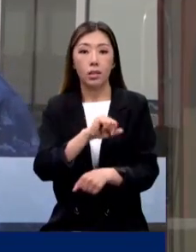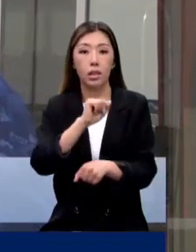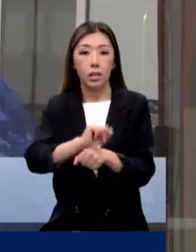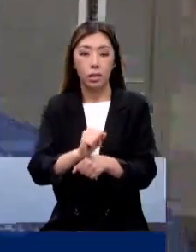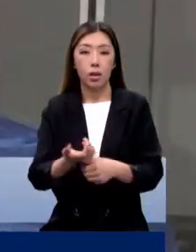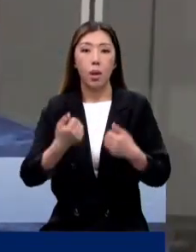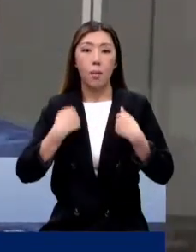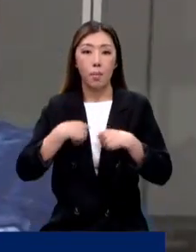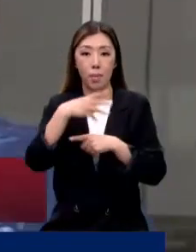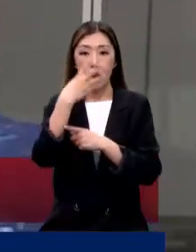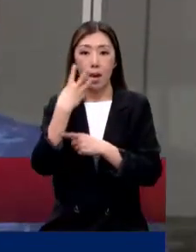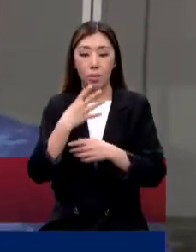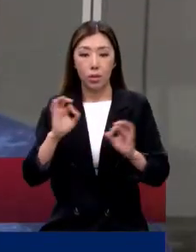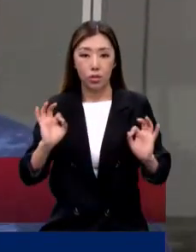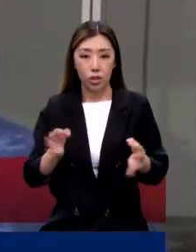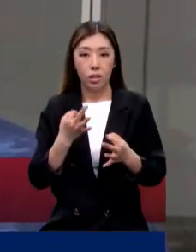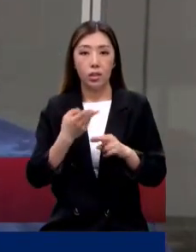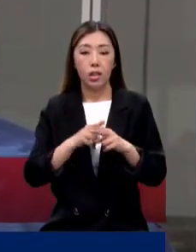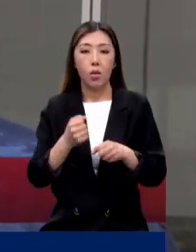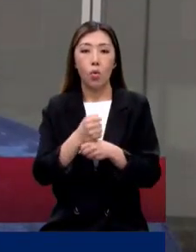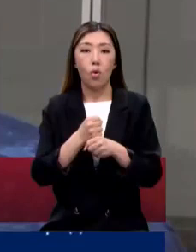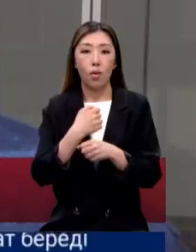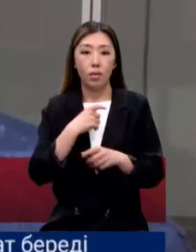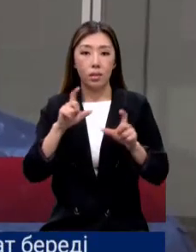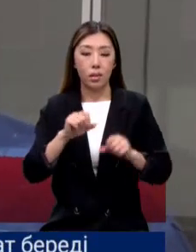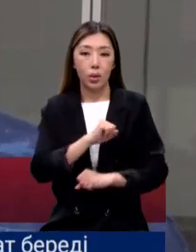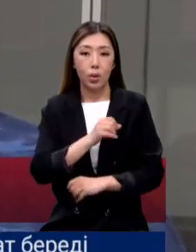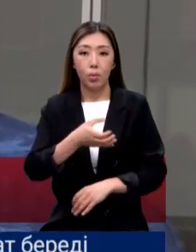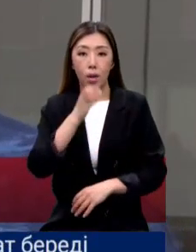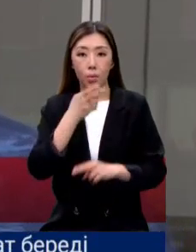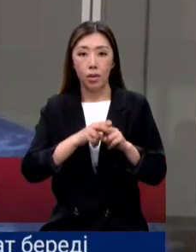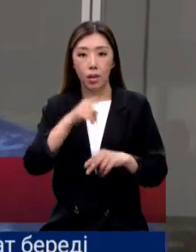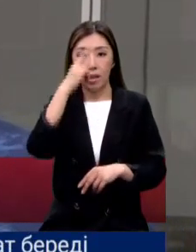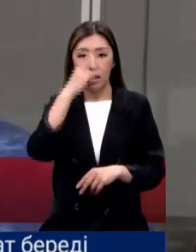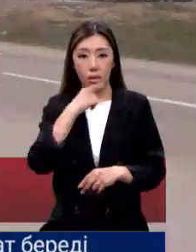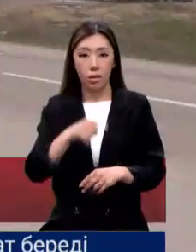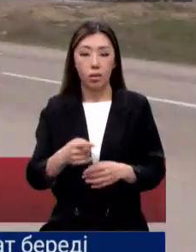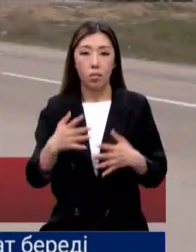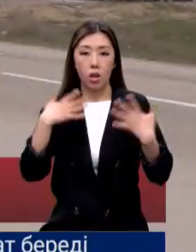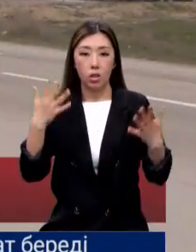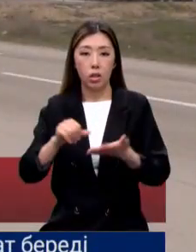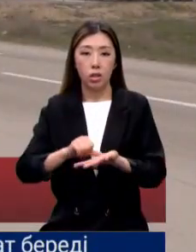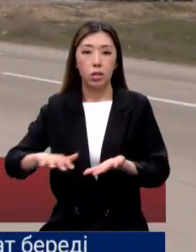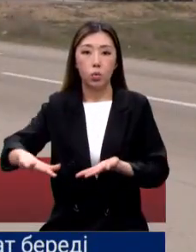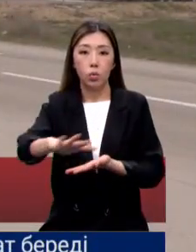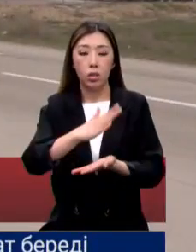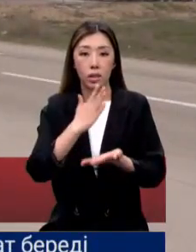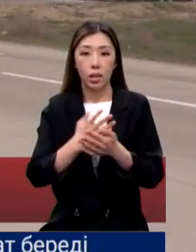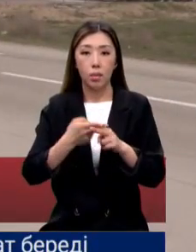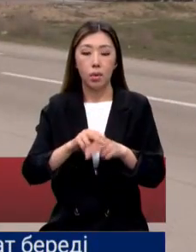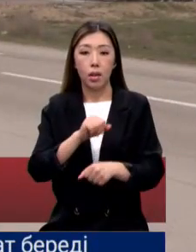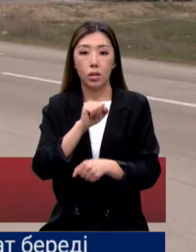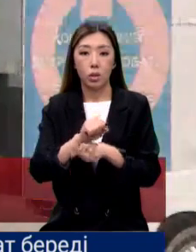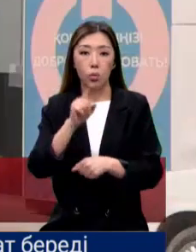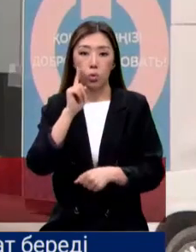покушать, кофе сделать. Казахстан – большая территория, а вот таких чистых, аккуратных заправок, ну да, мало. Заправочных комплексов со всеми